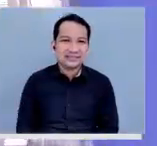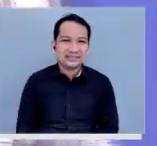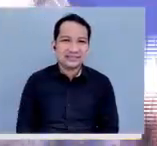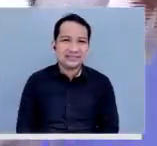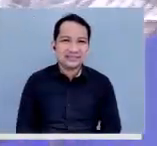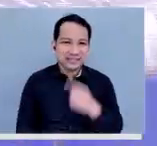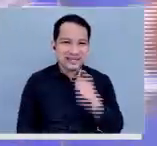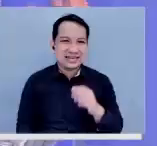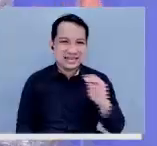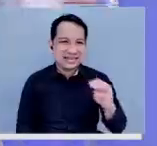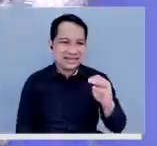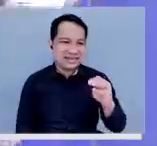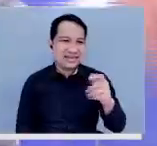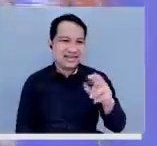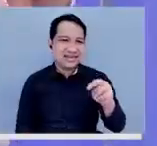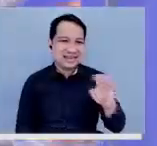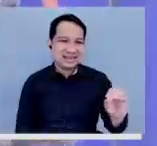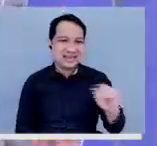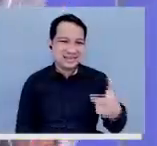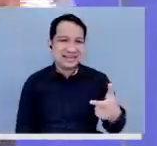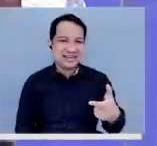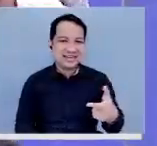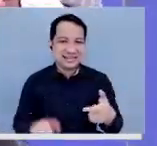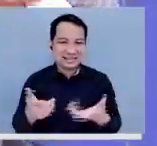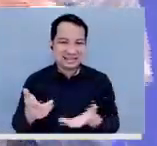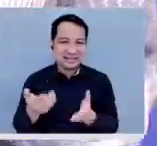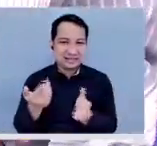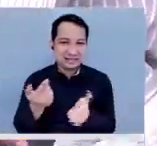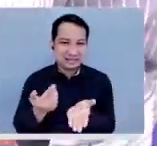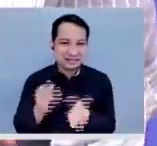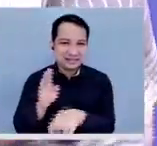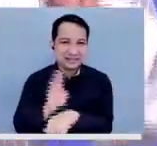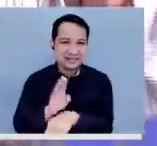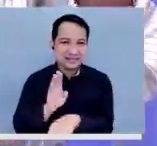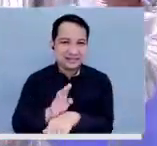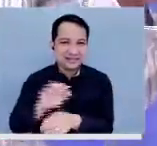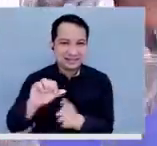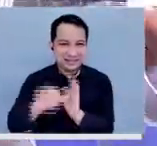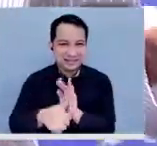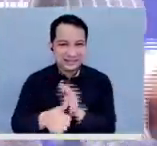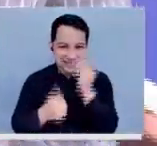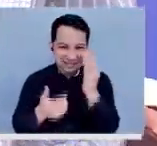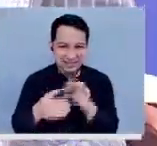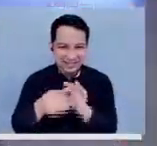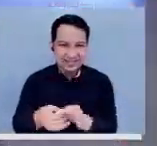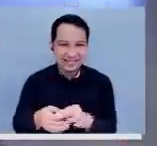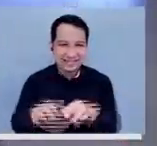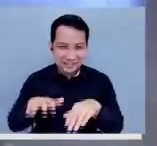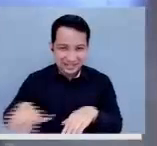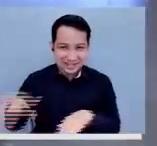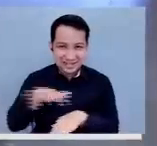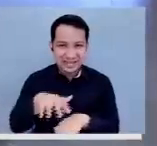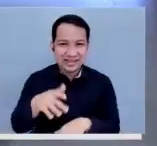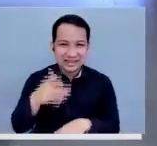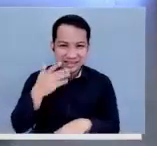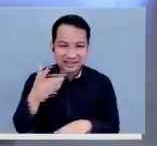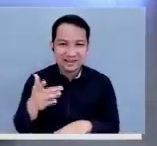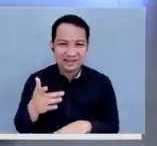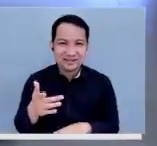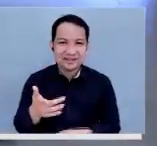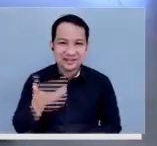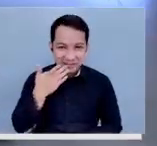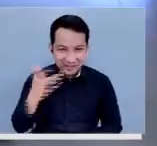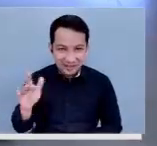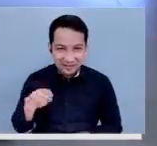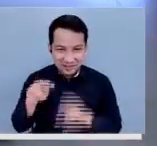inyo. Let's talk about your business. Yung talaga yung gusto mo ipunto yan. Siyempre, sa lahat ng to, apakasarap tingnan